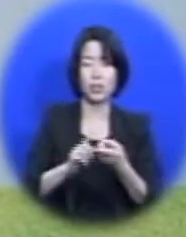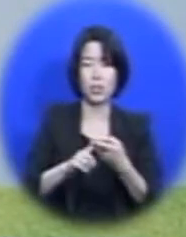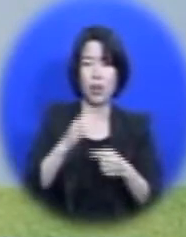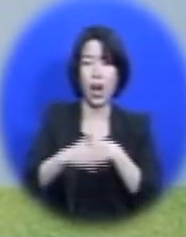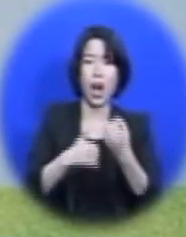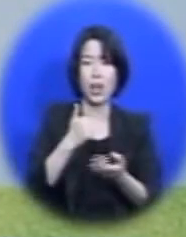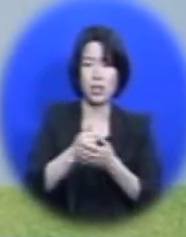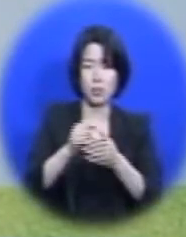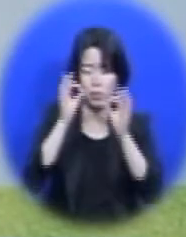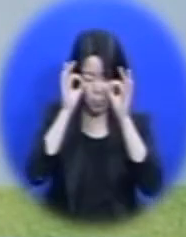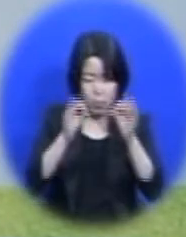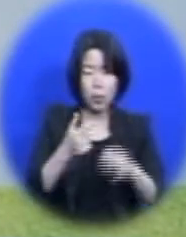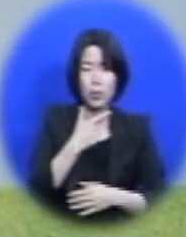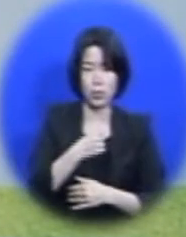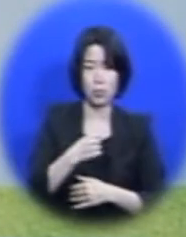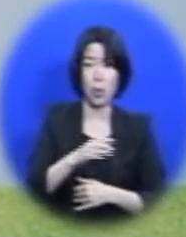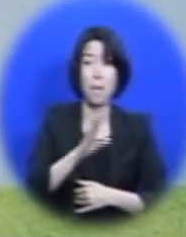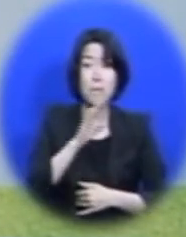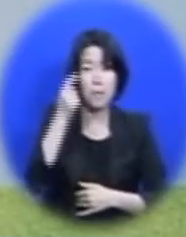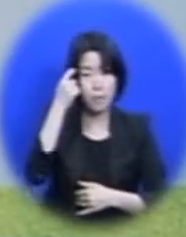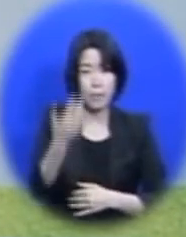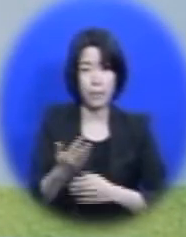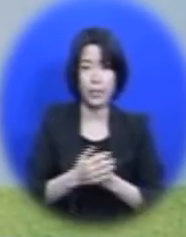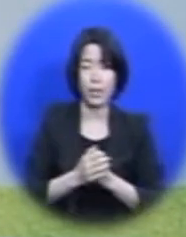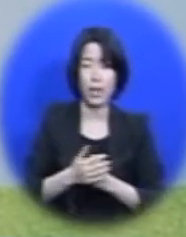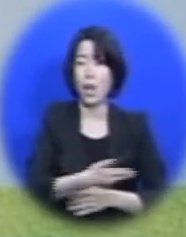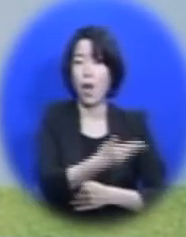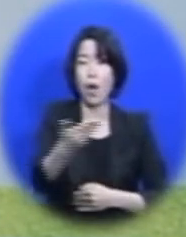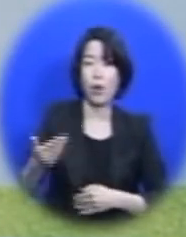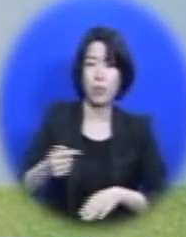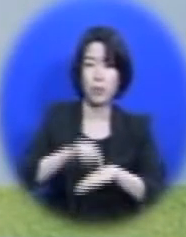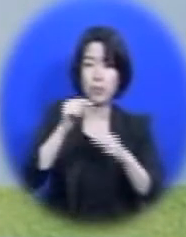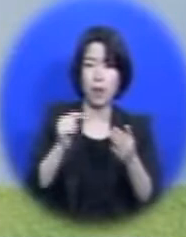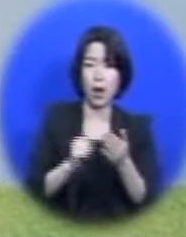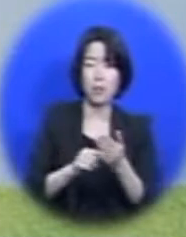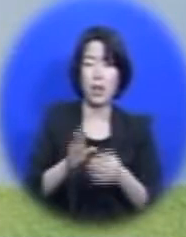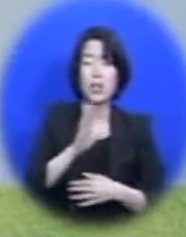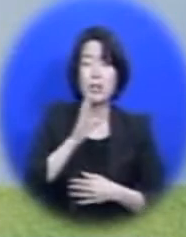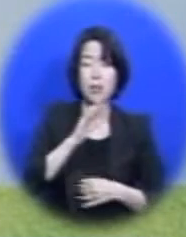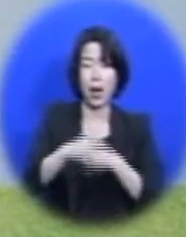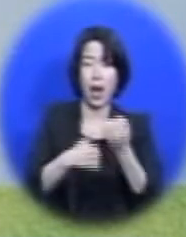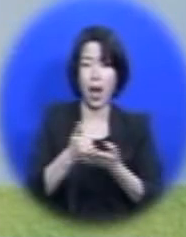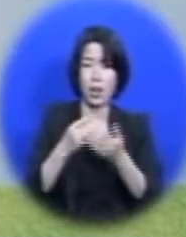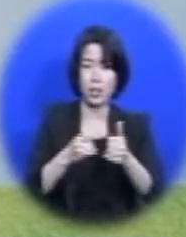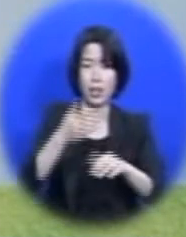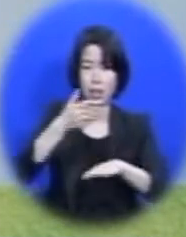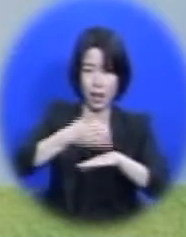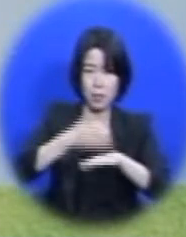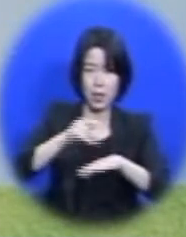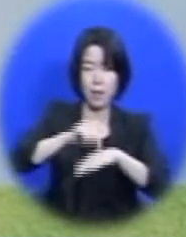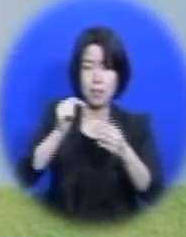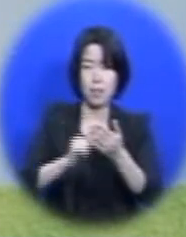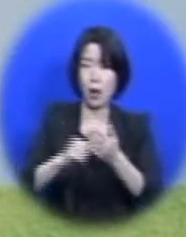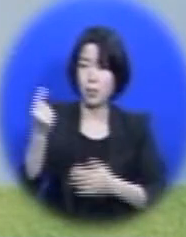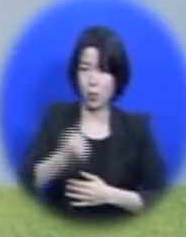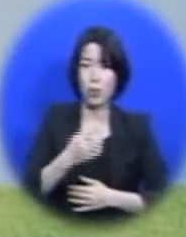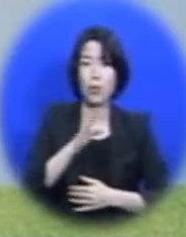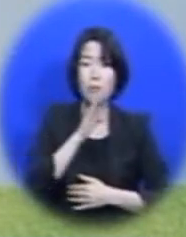보고 싶으신 거예요. 그렇습니까? 여러분의 마음에 정말 하나님께 감사한 마음으로 나오신